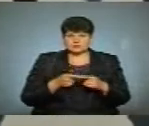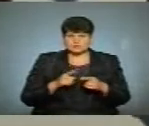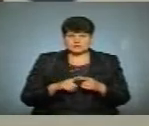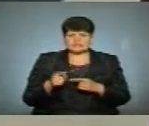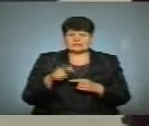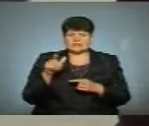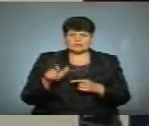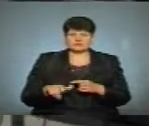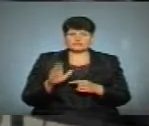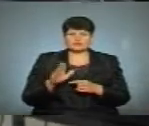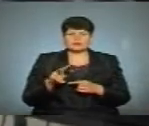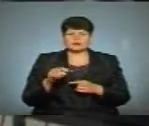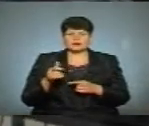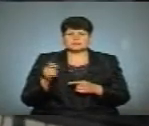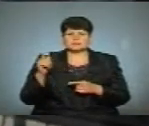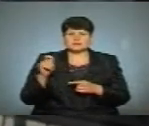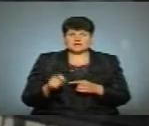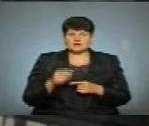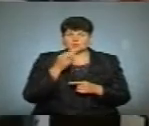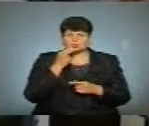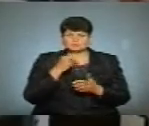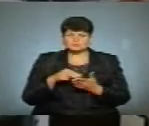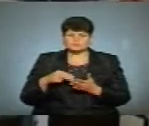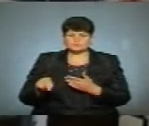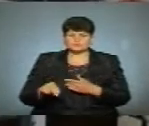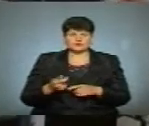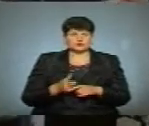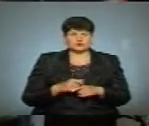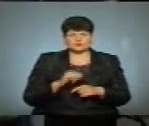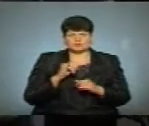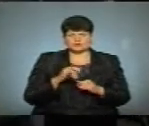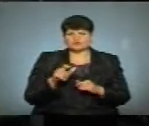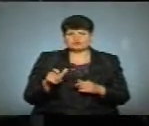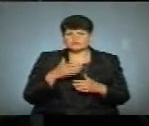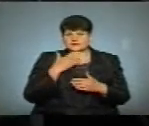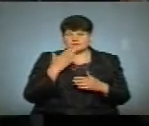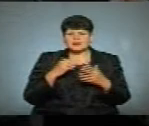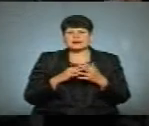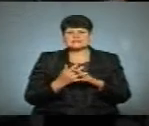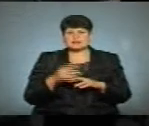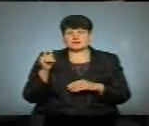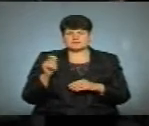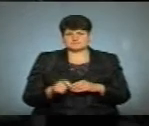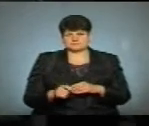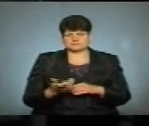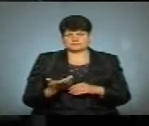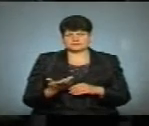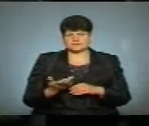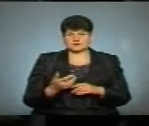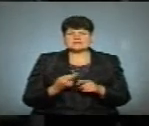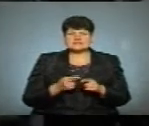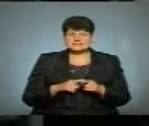Тернополянин Віктор Лаган приїхав на ринок за продуктами. Дуже погано, що людям немає як до села добратися, то